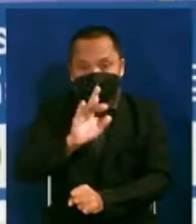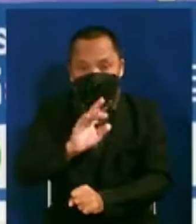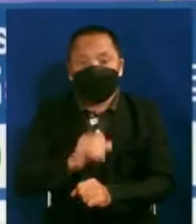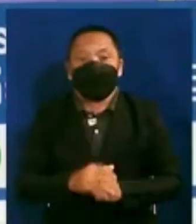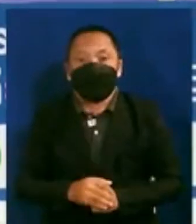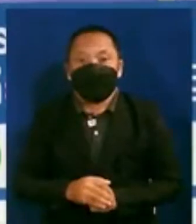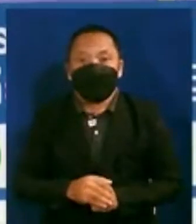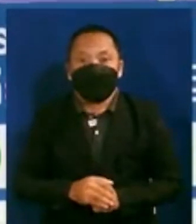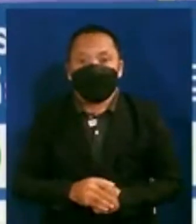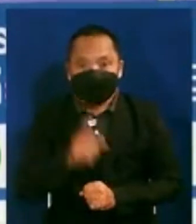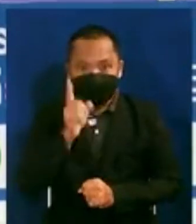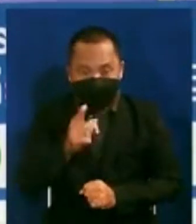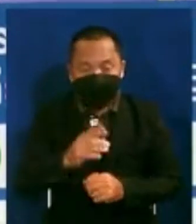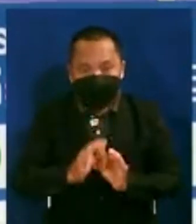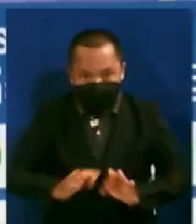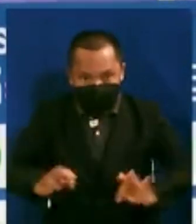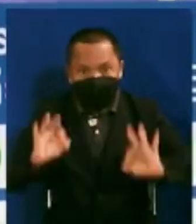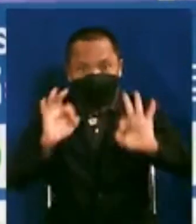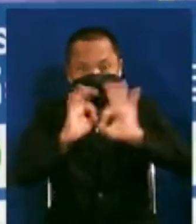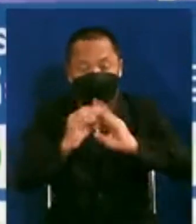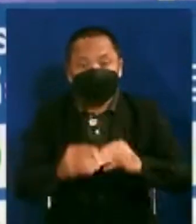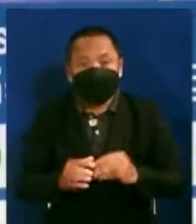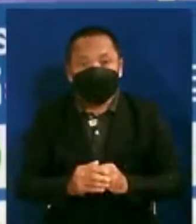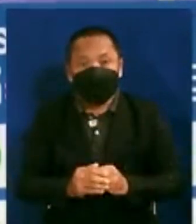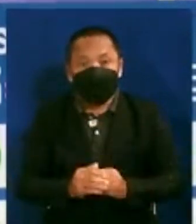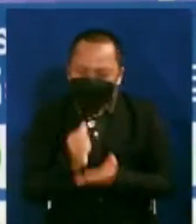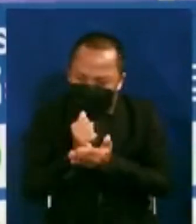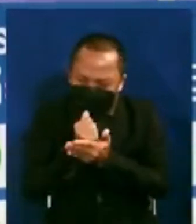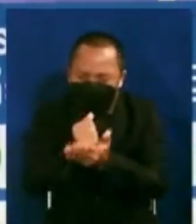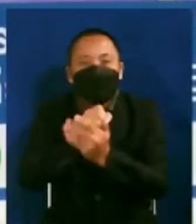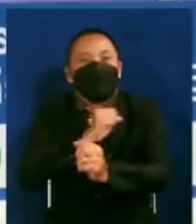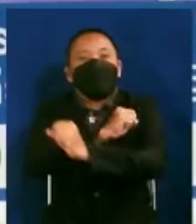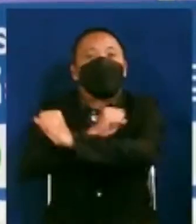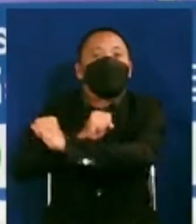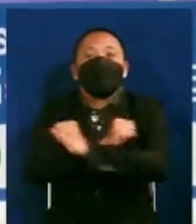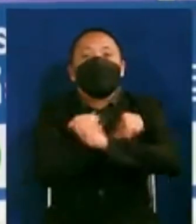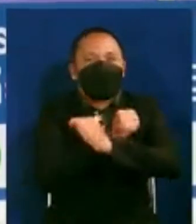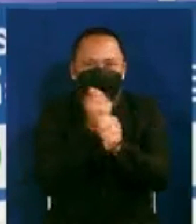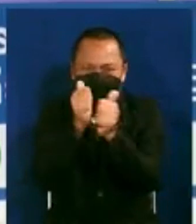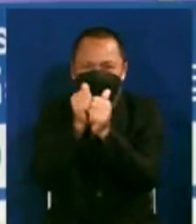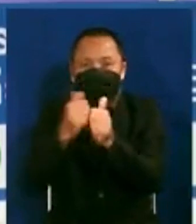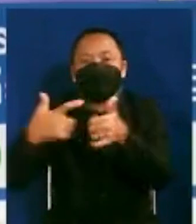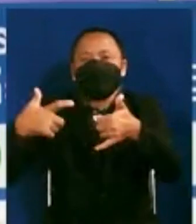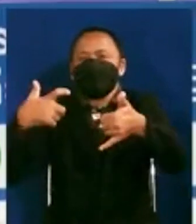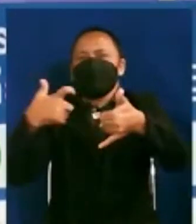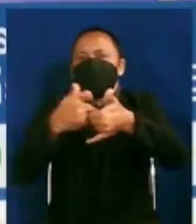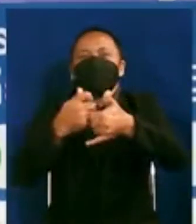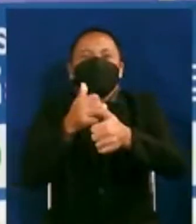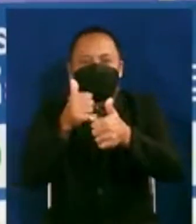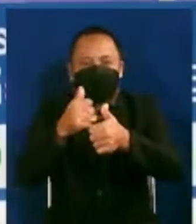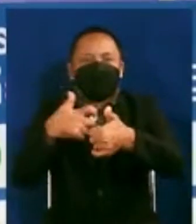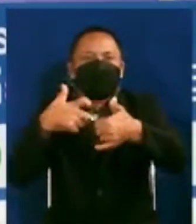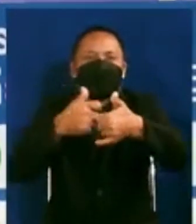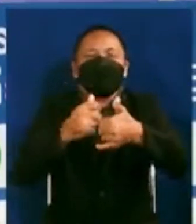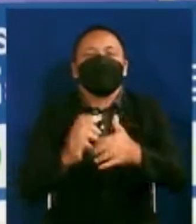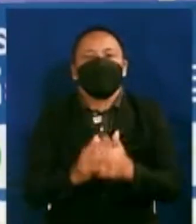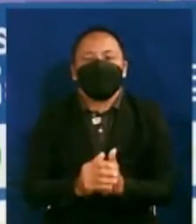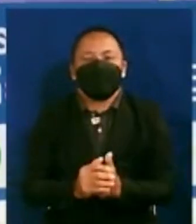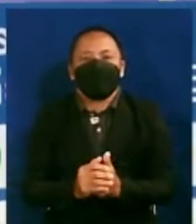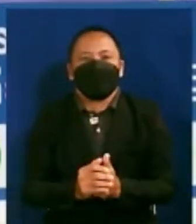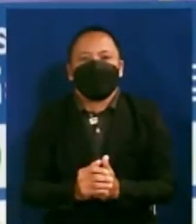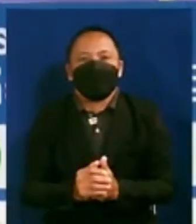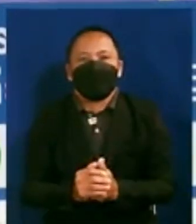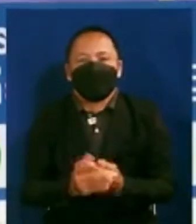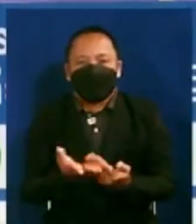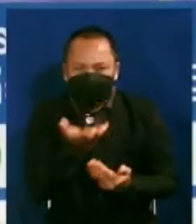นะครับสิ่งนี้นี่นะครับเป็นสิ่งที่ช่วยป้องกันดีกว่าวัคซีนที่ฉีดอยู่ทุกวันนี้ด้วยซ้ำนะครับ